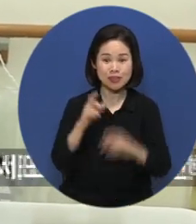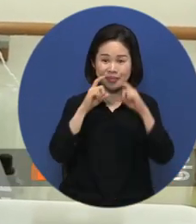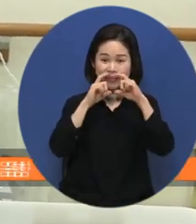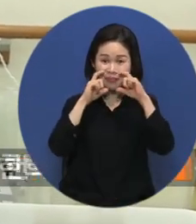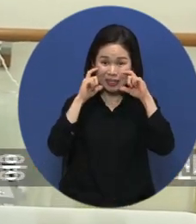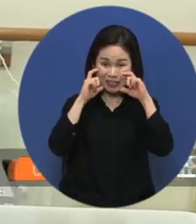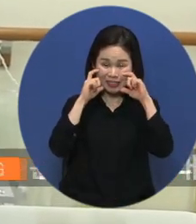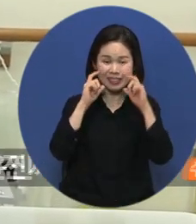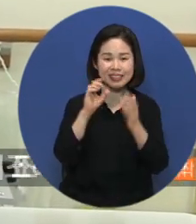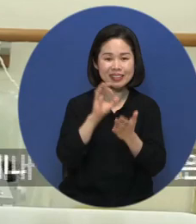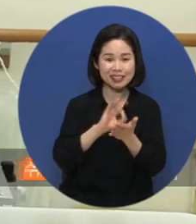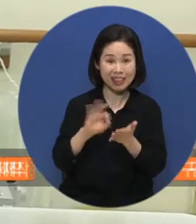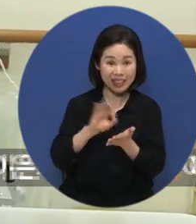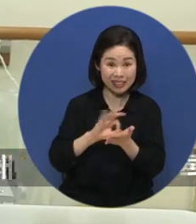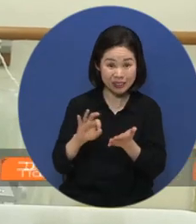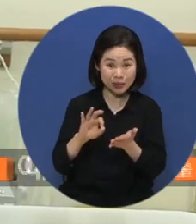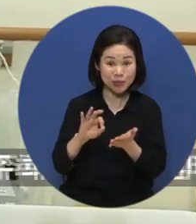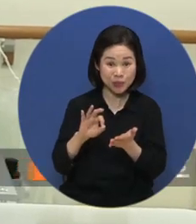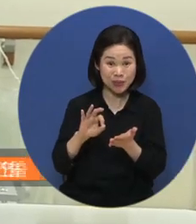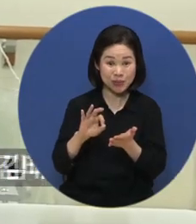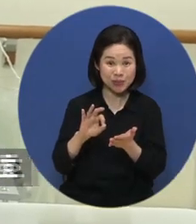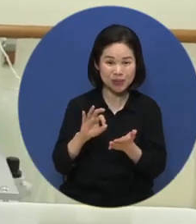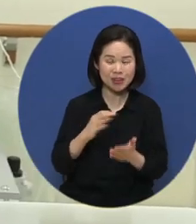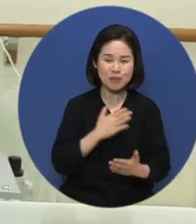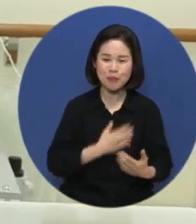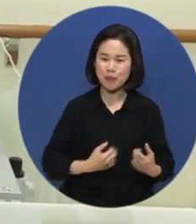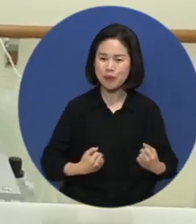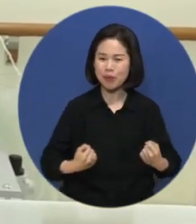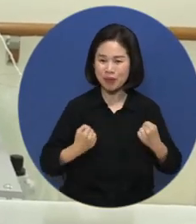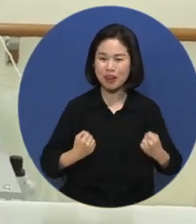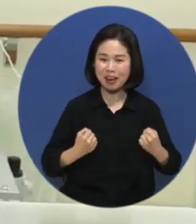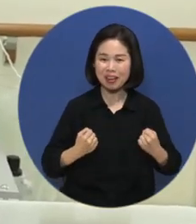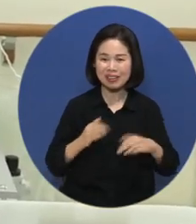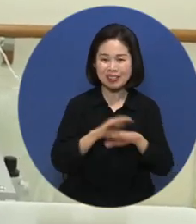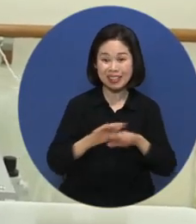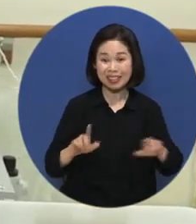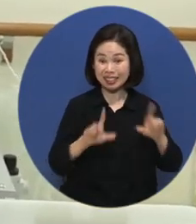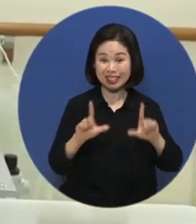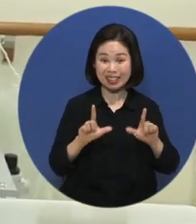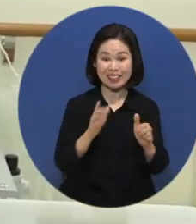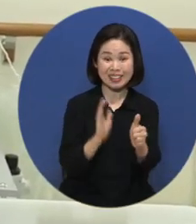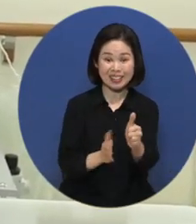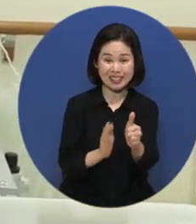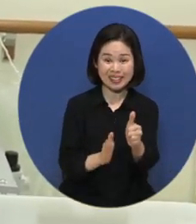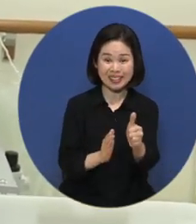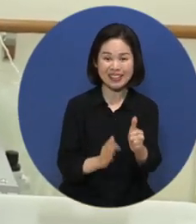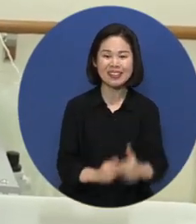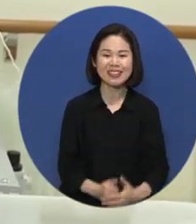사용하시고 건강하시고 잘 지내세요.